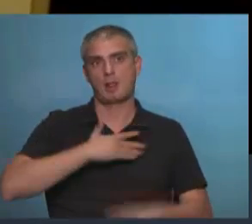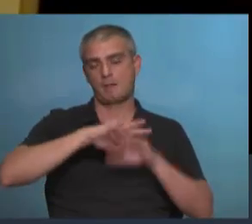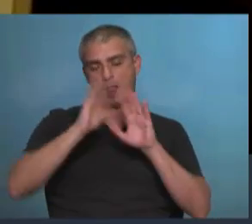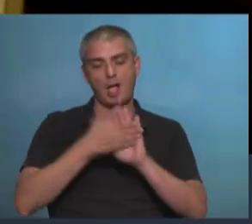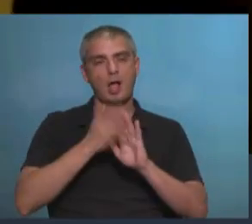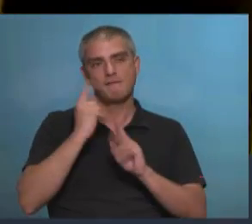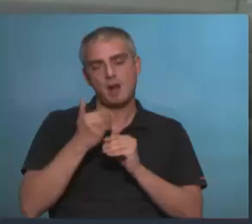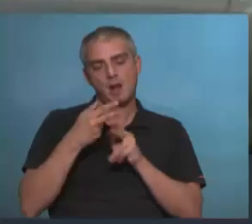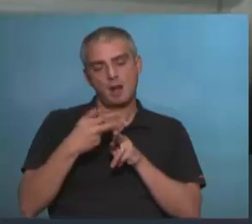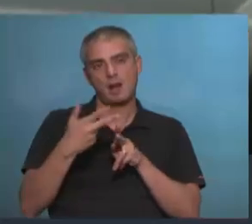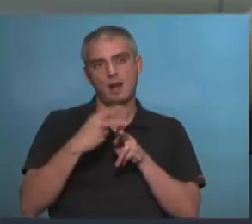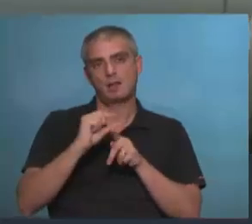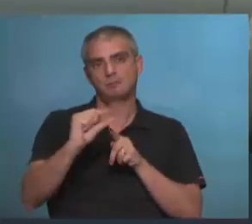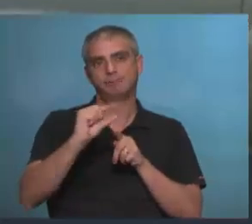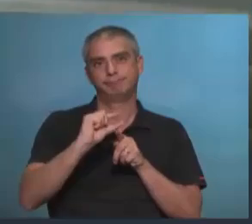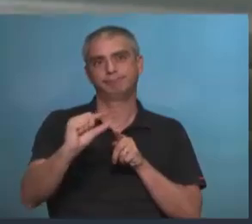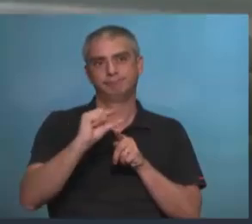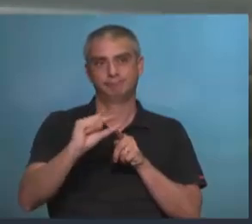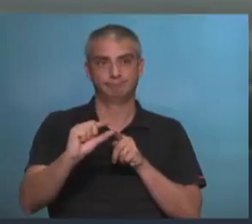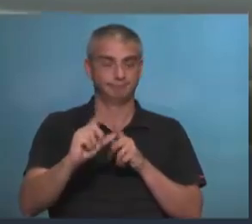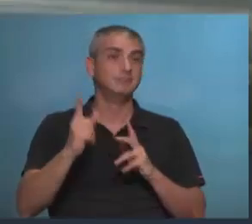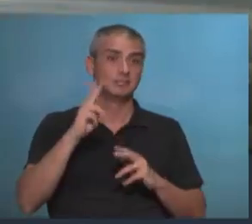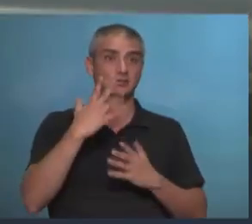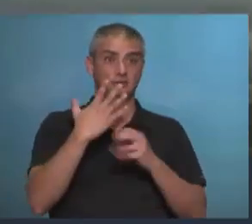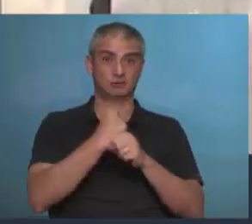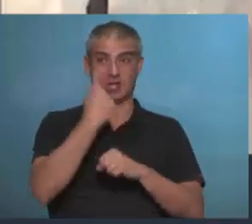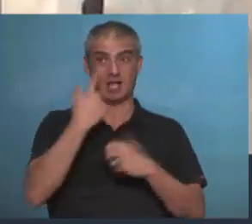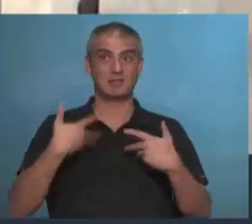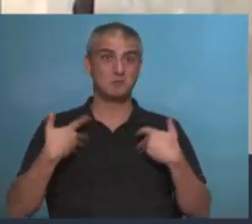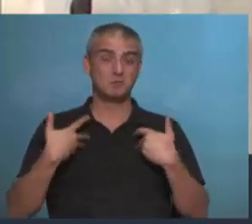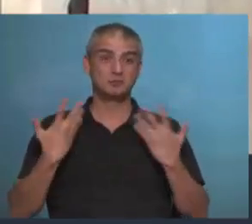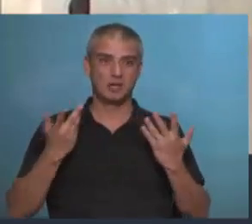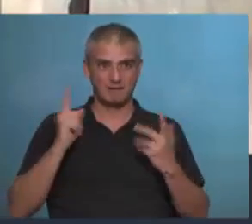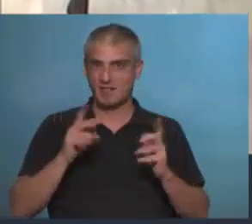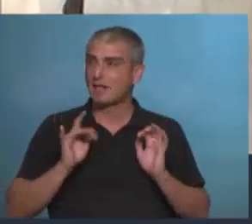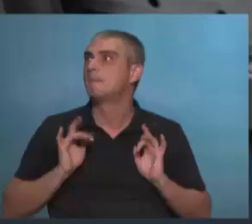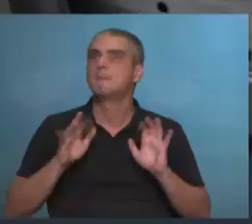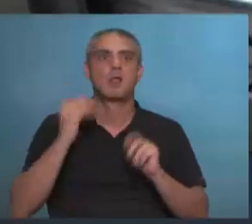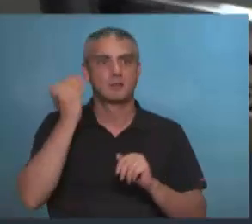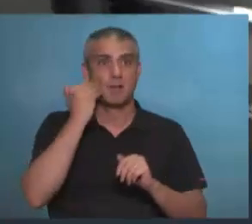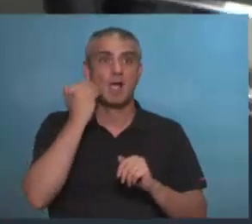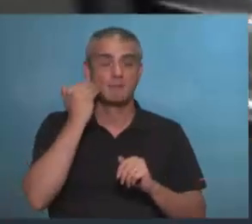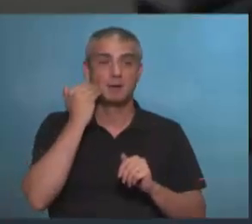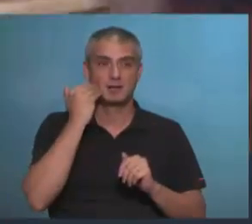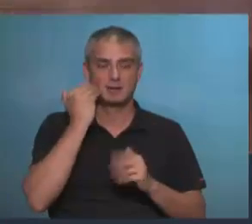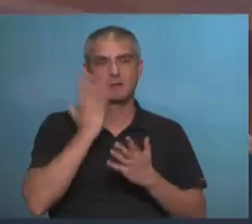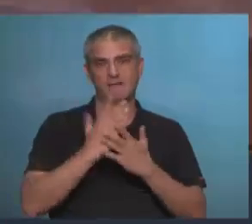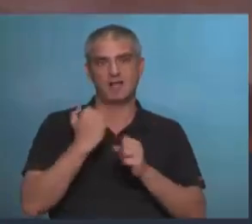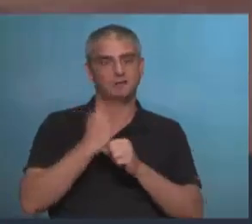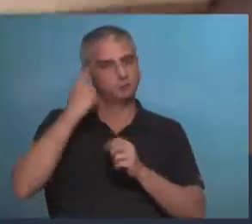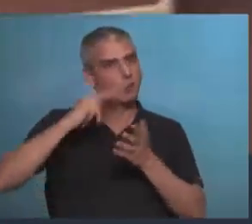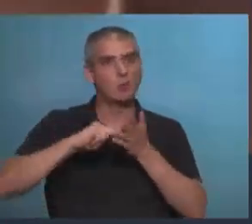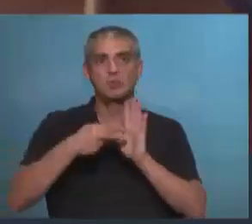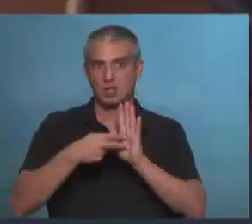לאט. אז יש אמנם זוכה מאושר אחד, אבל גם מיליונים רבים של אמריקנים שכבר עשו תוכניות,